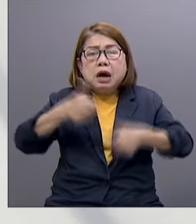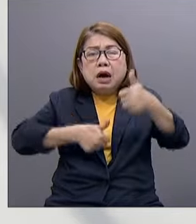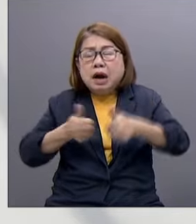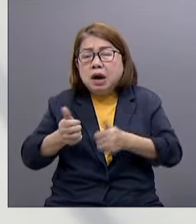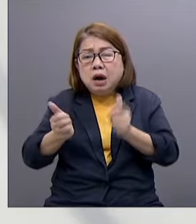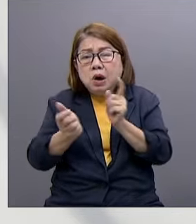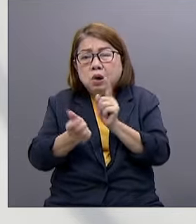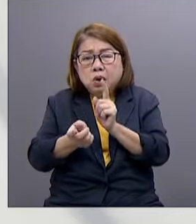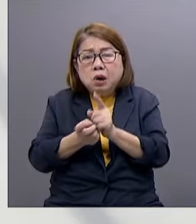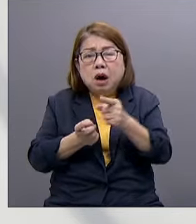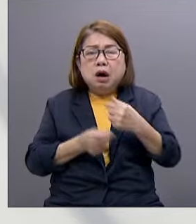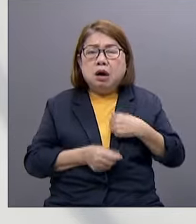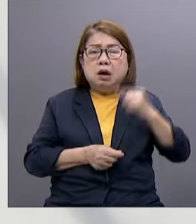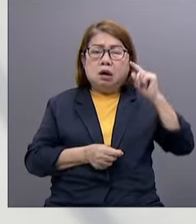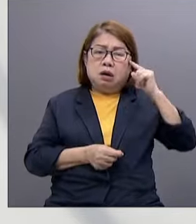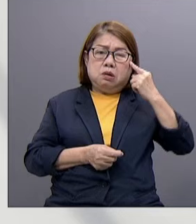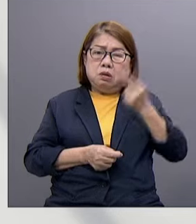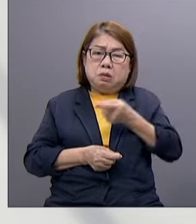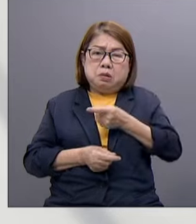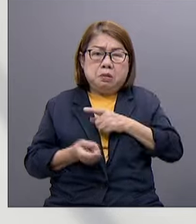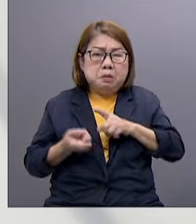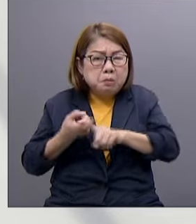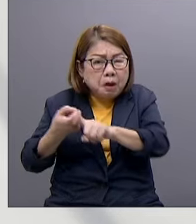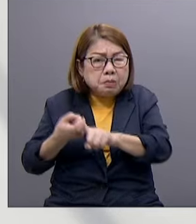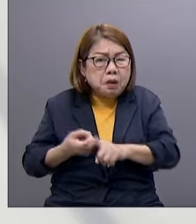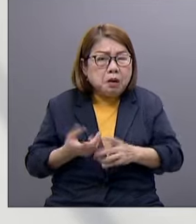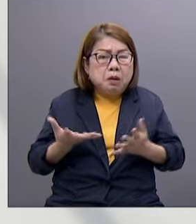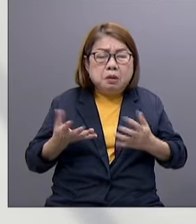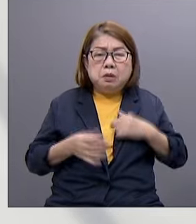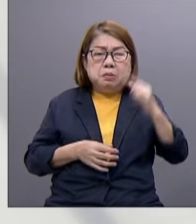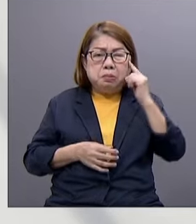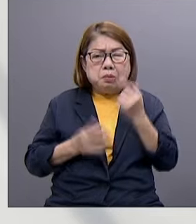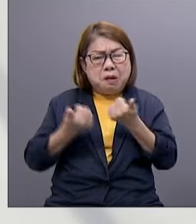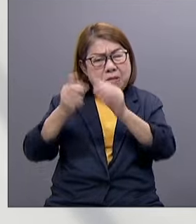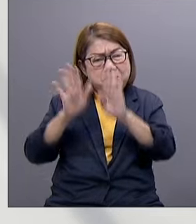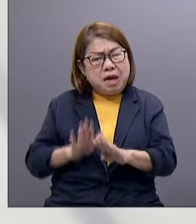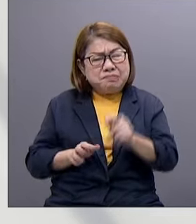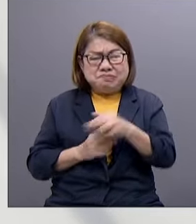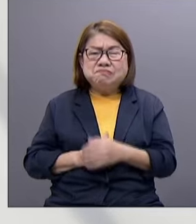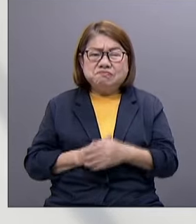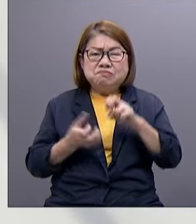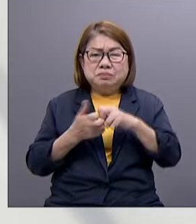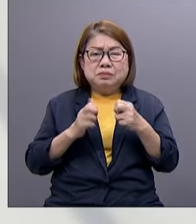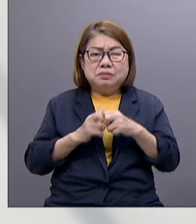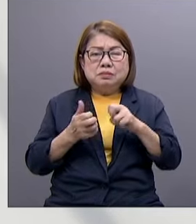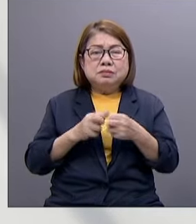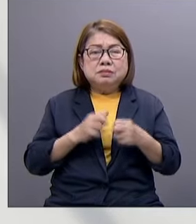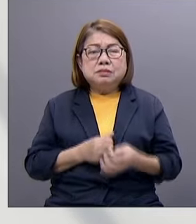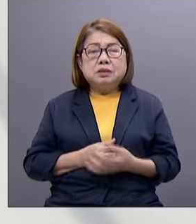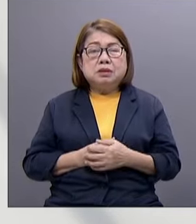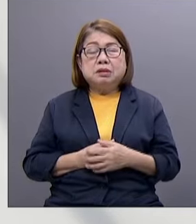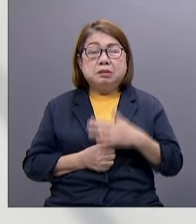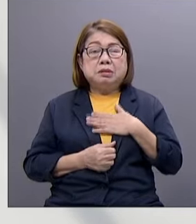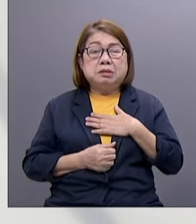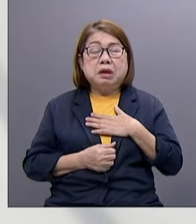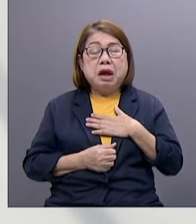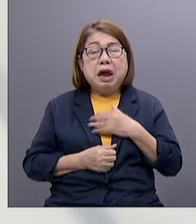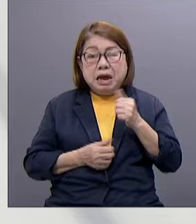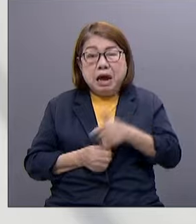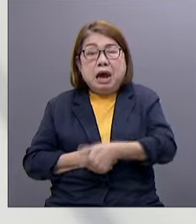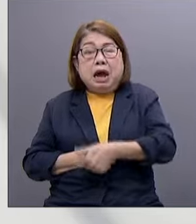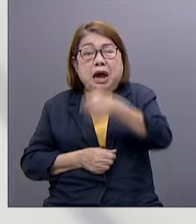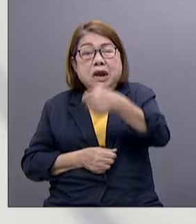ว่าไม่ได้บอกว่ามันเป็นการหัวเพียงแต่ว่าไอ้การเลือกแบบนี้เนี่ยมันกำลังทำให้เกิดช่องว่างค่ะไม่ได้เป็นสว.ที่เป็นตัวแทนของ